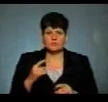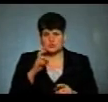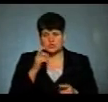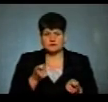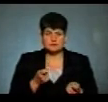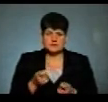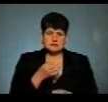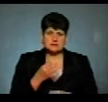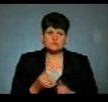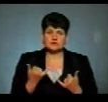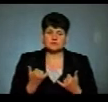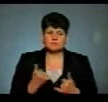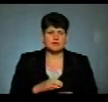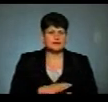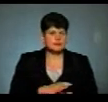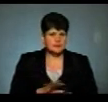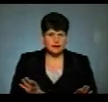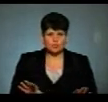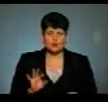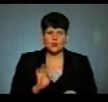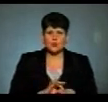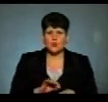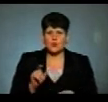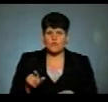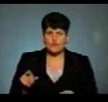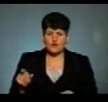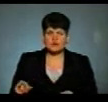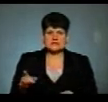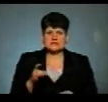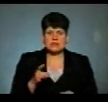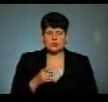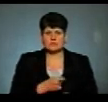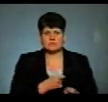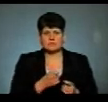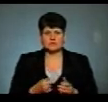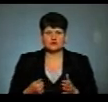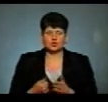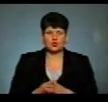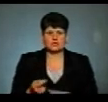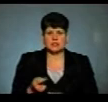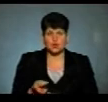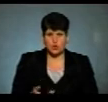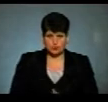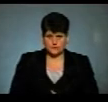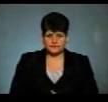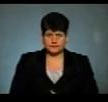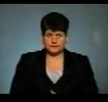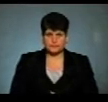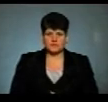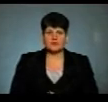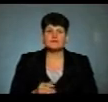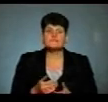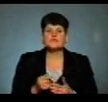що відтепер не будуть хворих на COVID-19 з районів везти до Тернополя. Ну, власне, від чого це